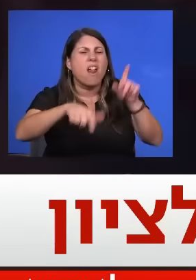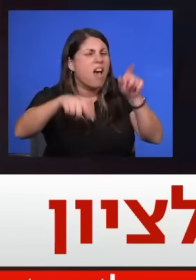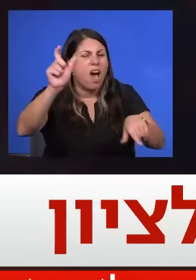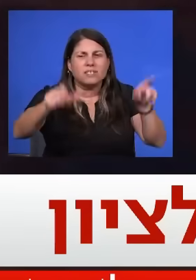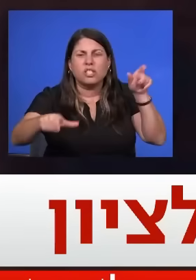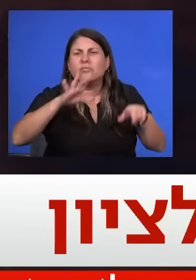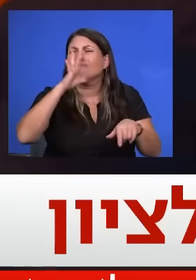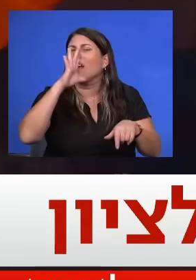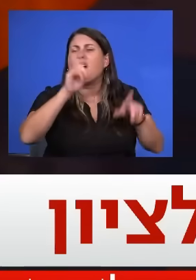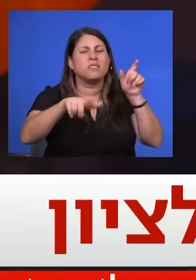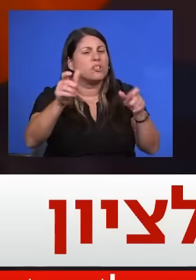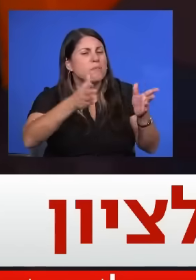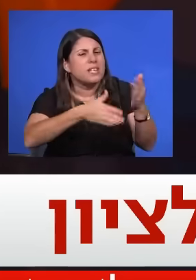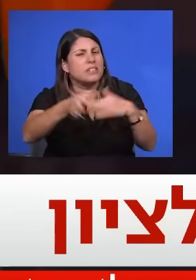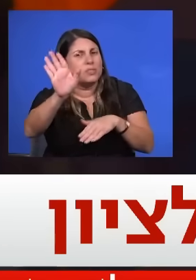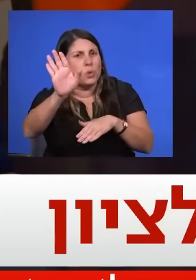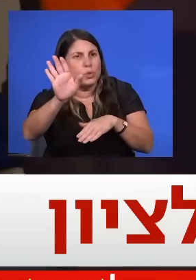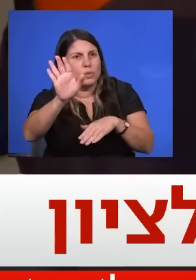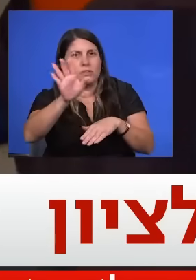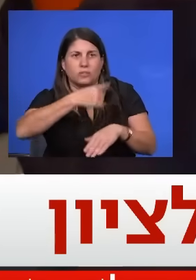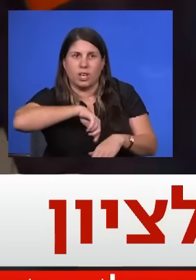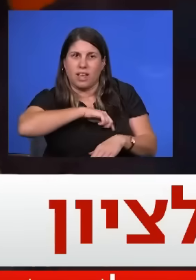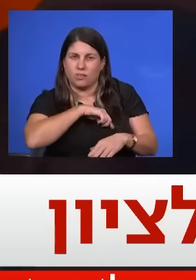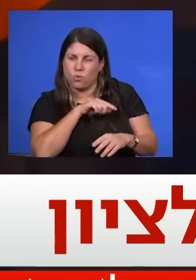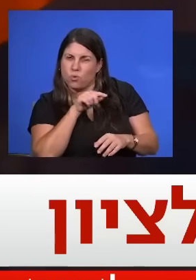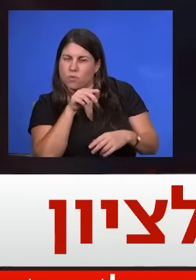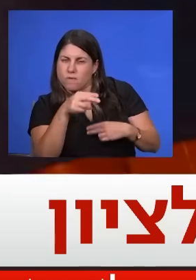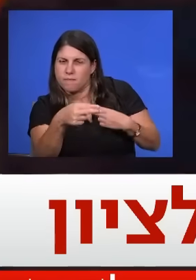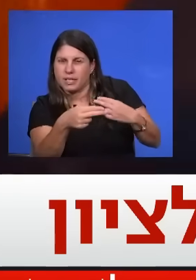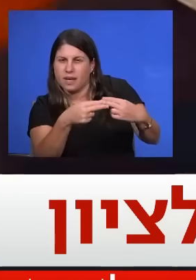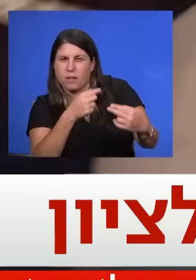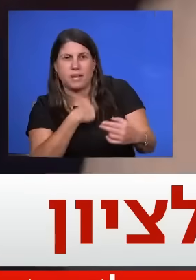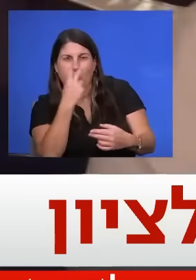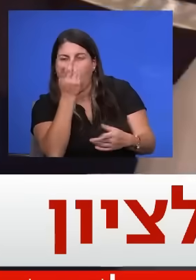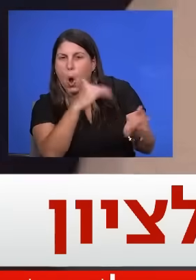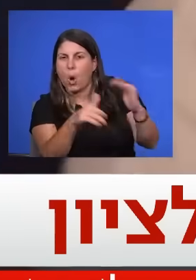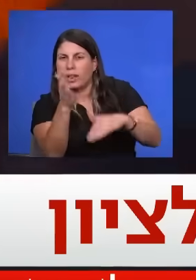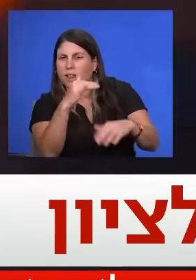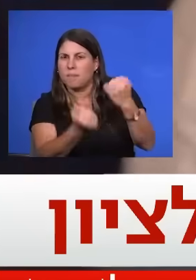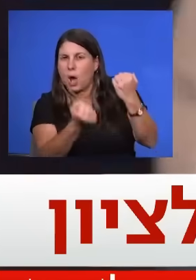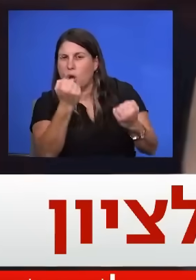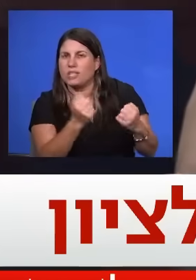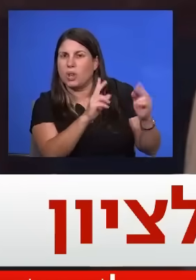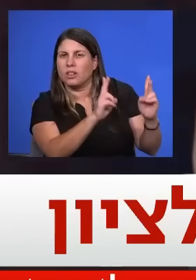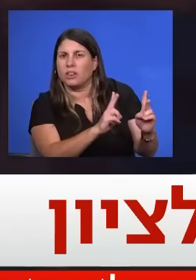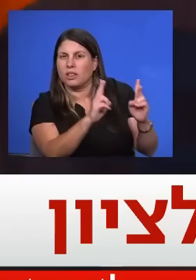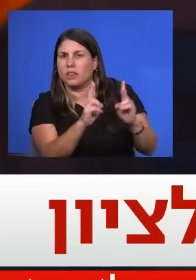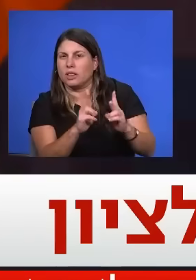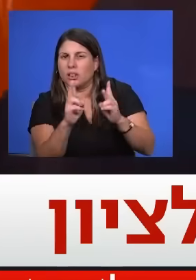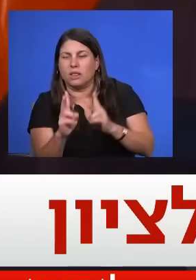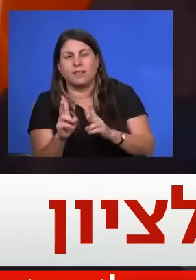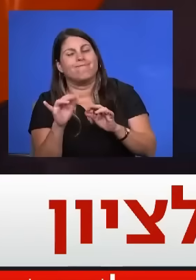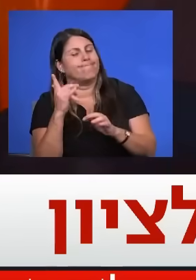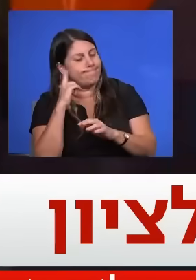החוצה. הנה, ככל שאנחנו מתקרבים, אני רואה עוד ועוד מכוניות עוצרות. הם בהחלט שמעו כאן פיצוץ